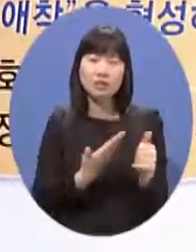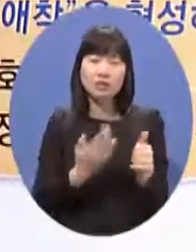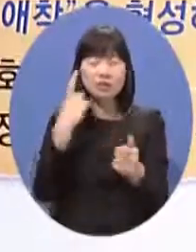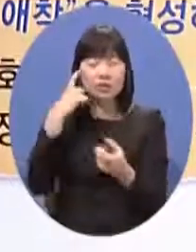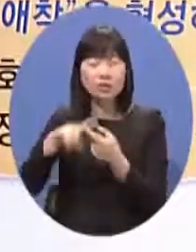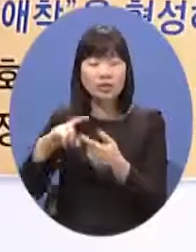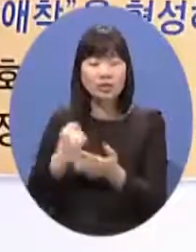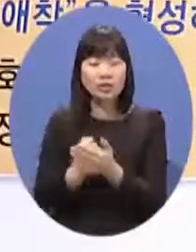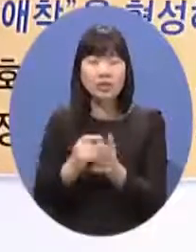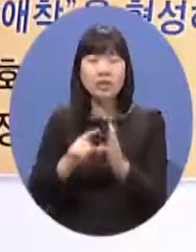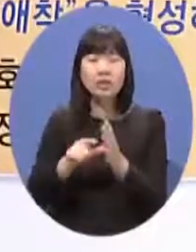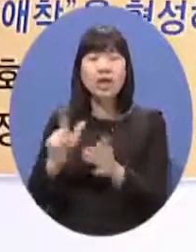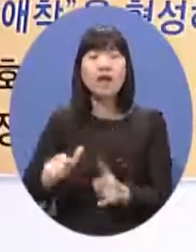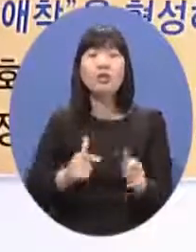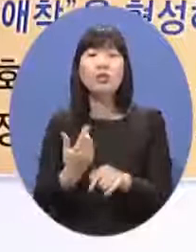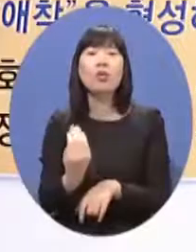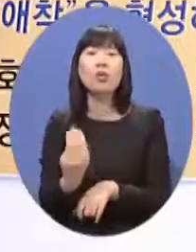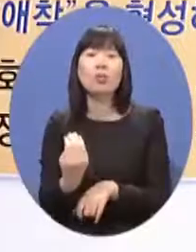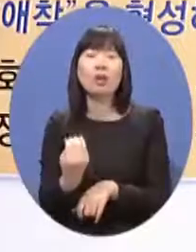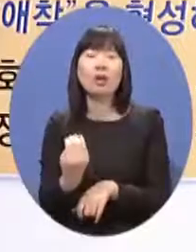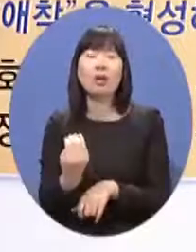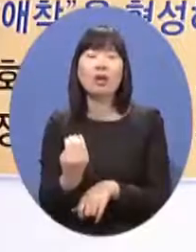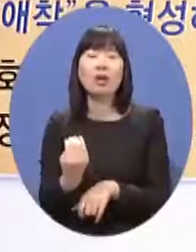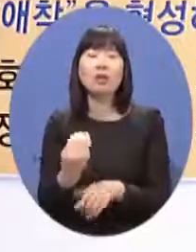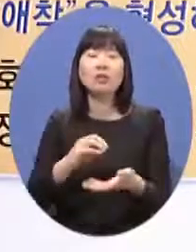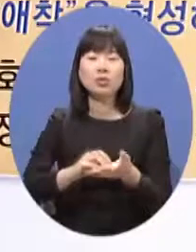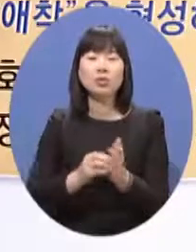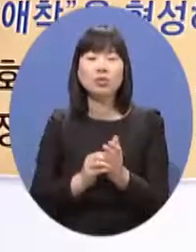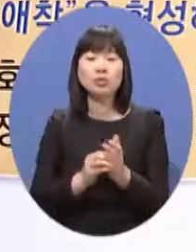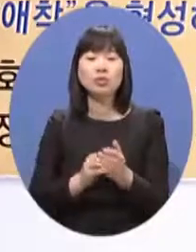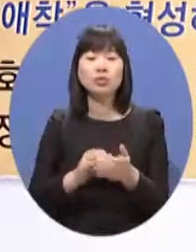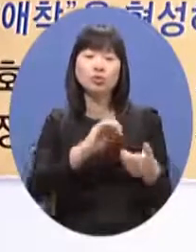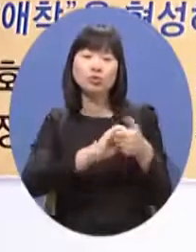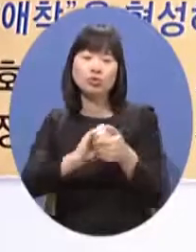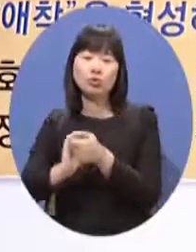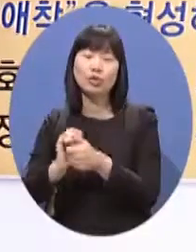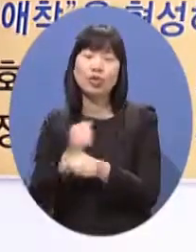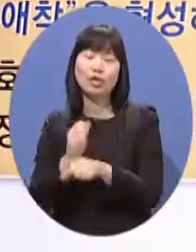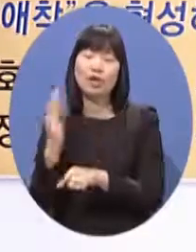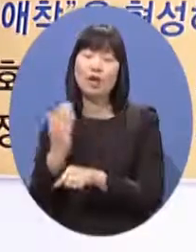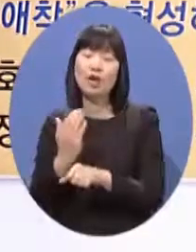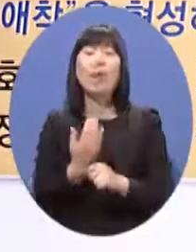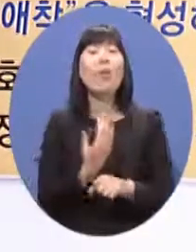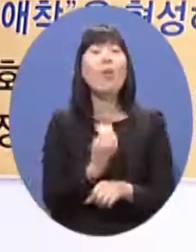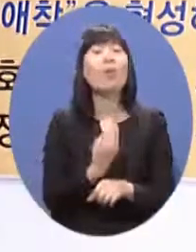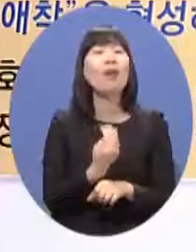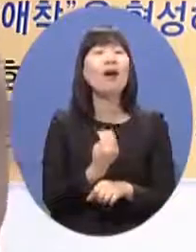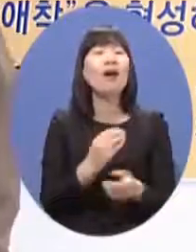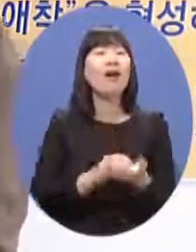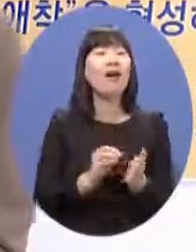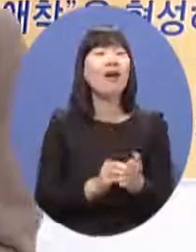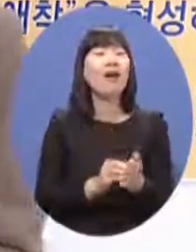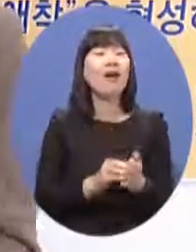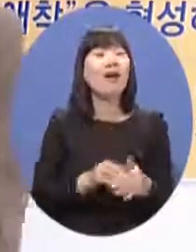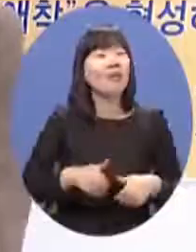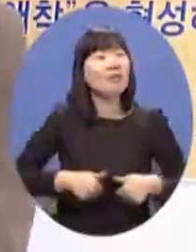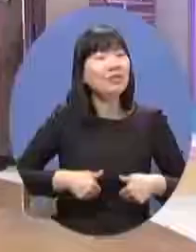반응을 하고 관심을 가져주는 시간이 하루에 얼마는 돼야 된다는 거죠. 한 얼마나 돼야 될까요?